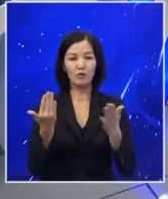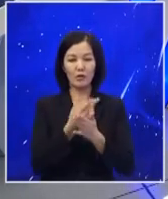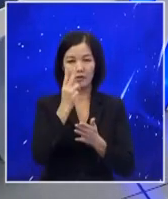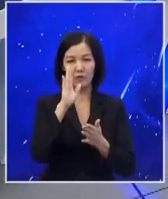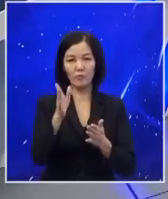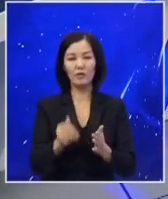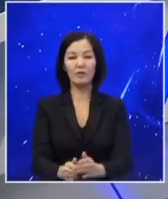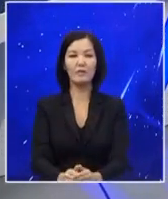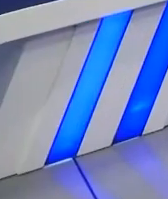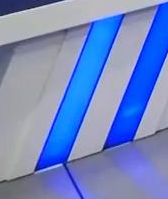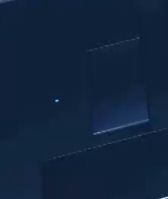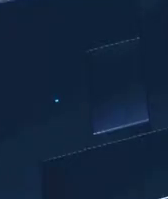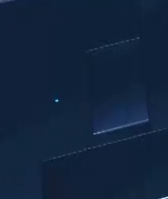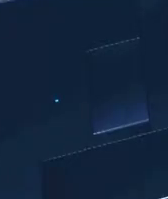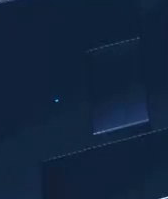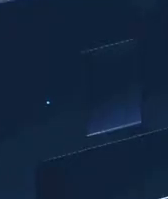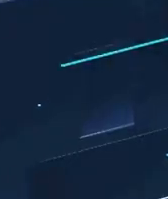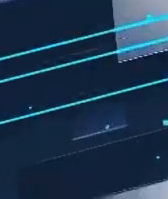Бүгінгі көретіндеріңіз.